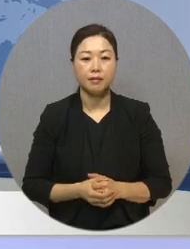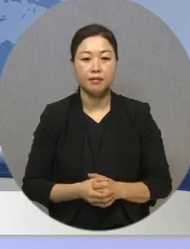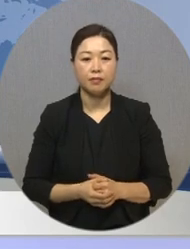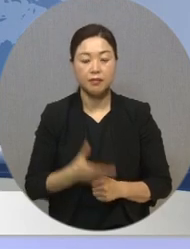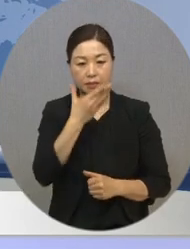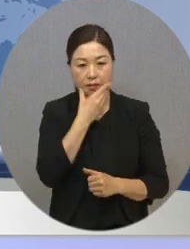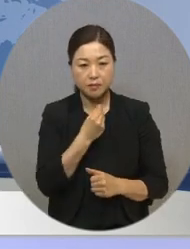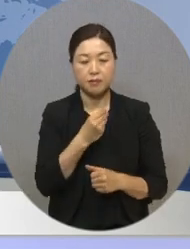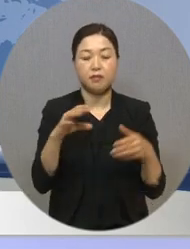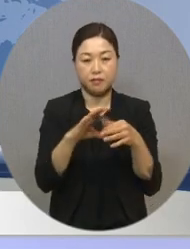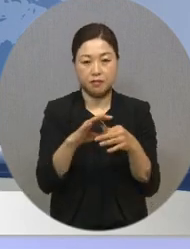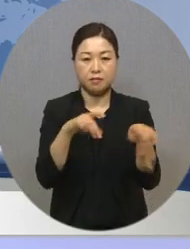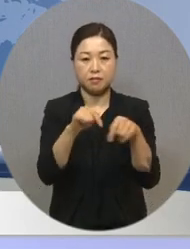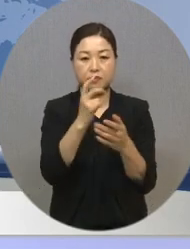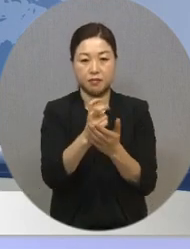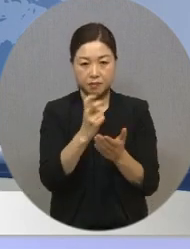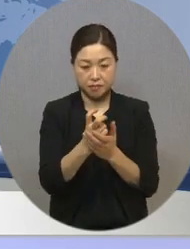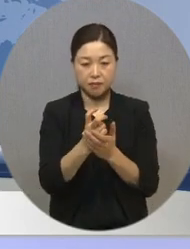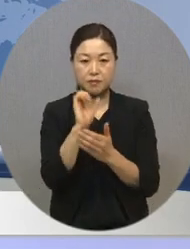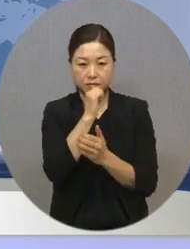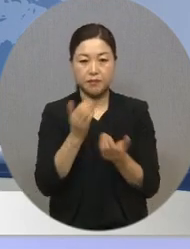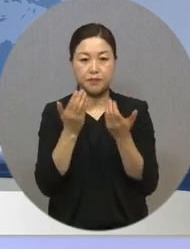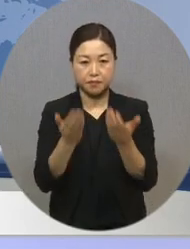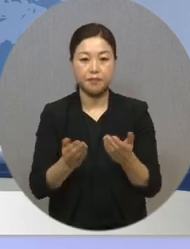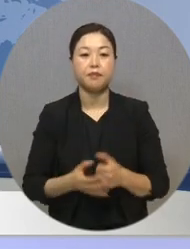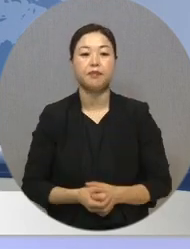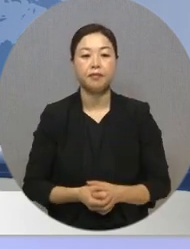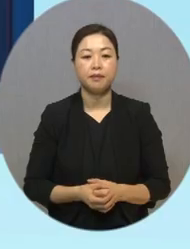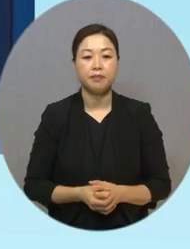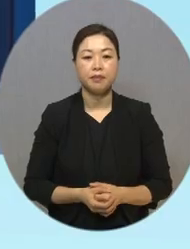이어서 복지계 정책 소식 만나보겠습니다.